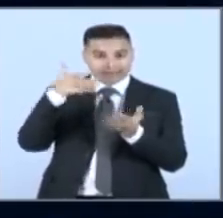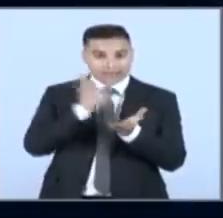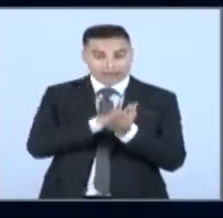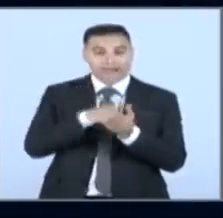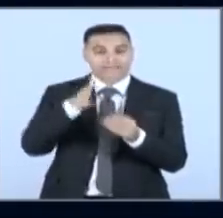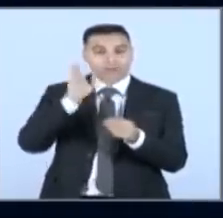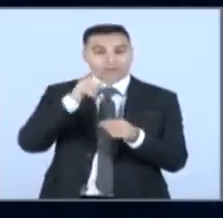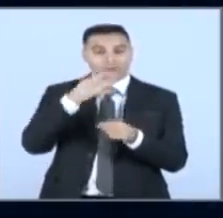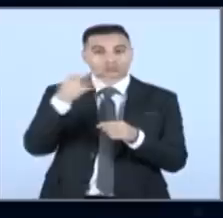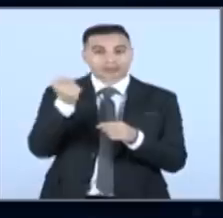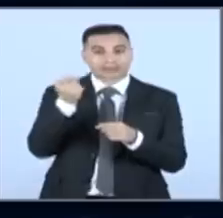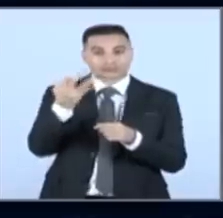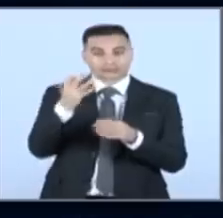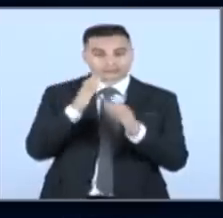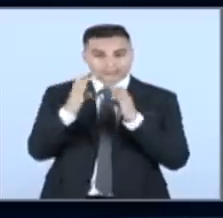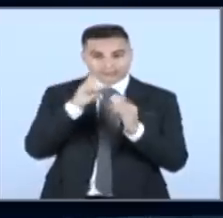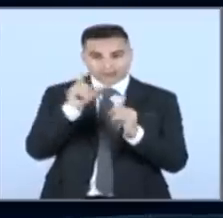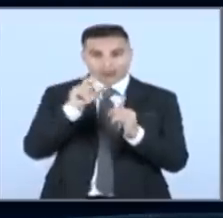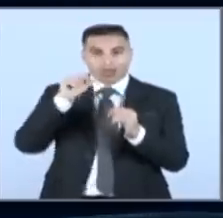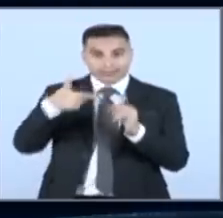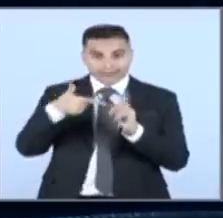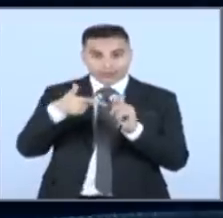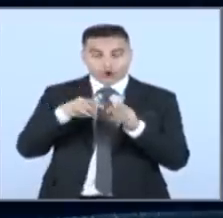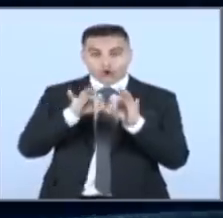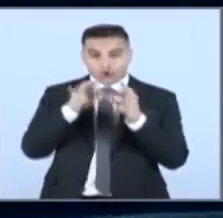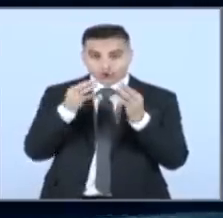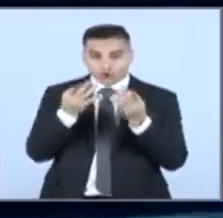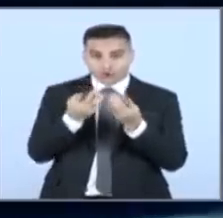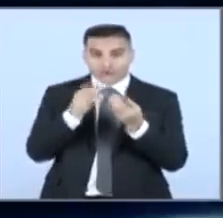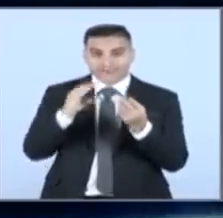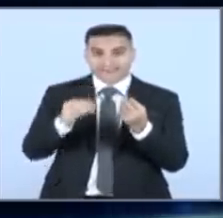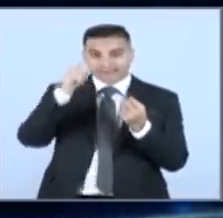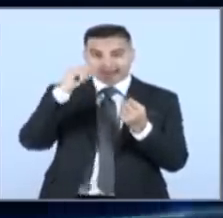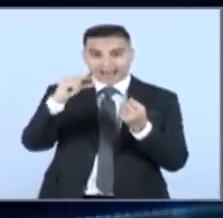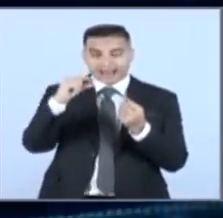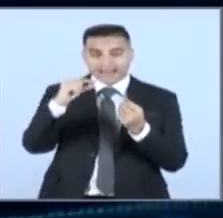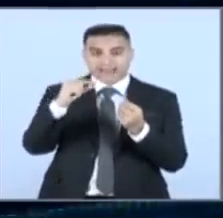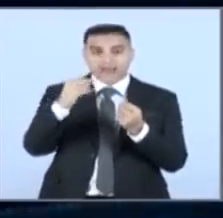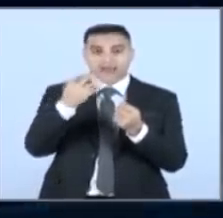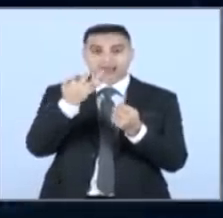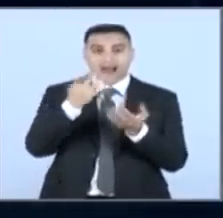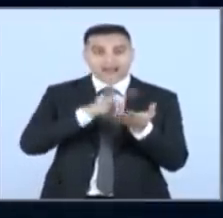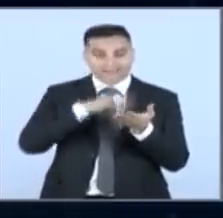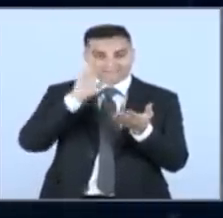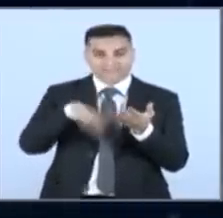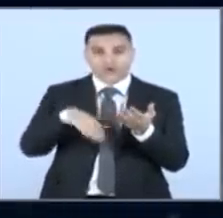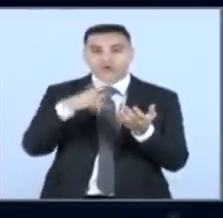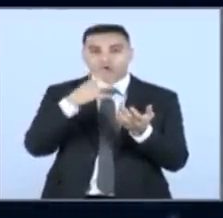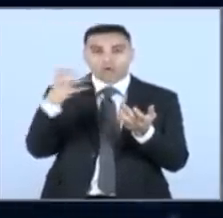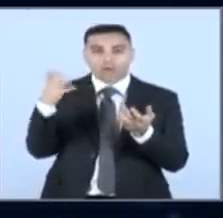و335 نقطة إجابات صحيحة. في المركز الثاني عيلة جاد بثلاث نقاط